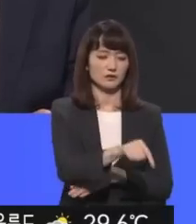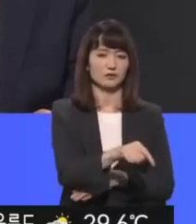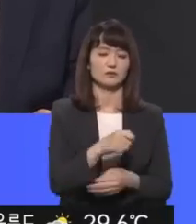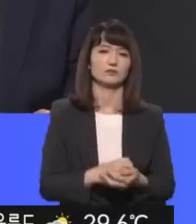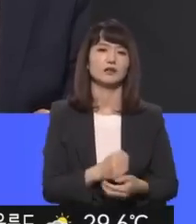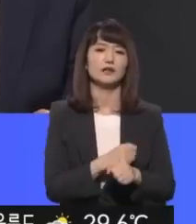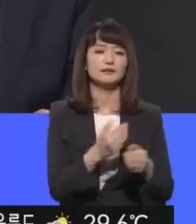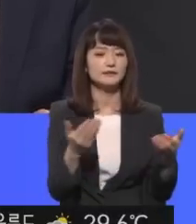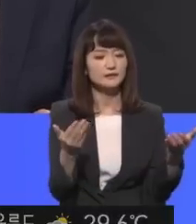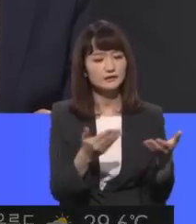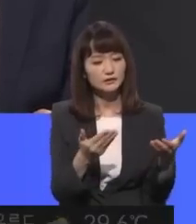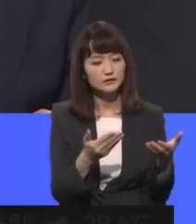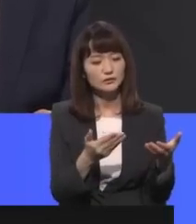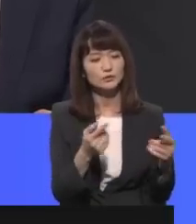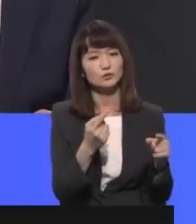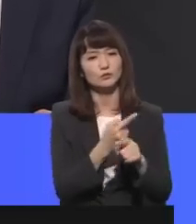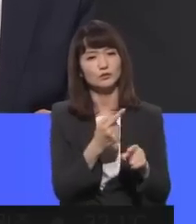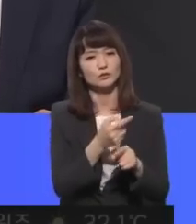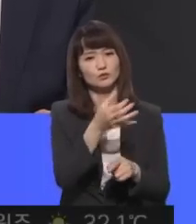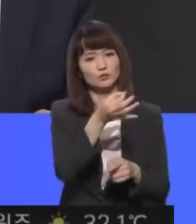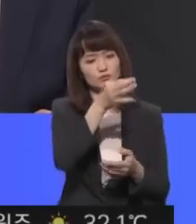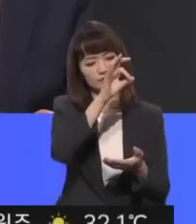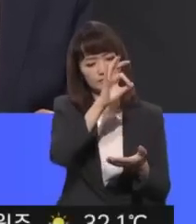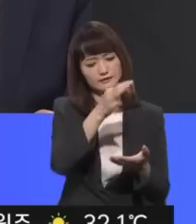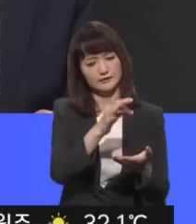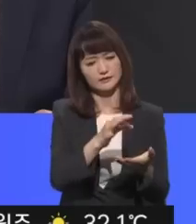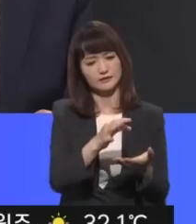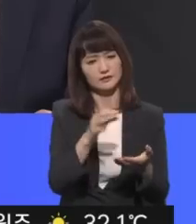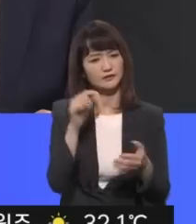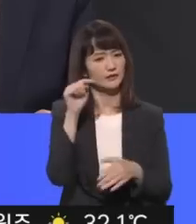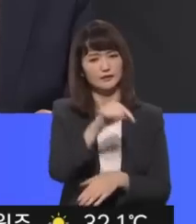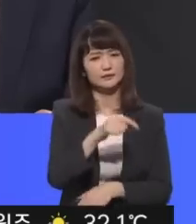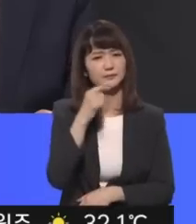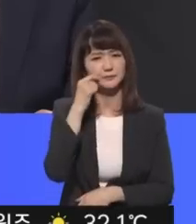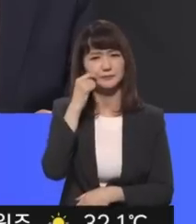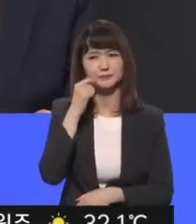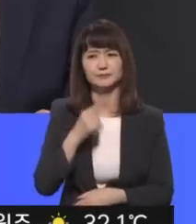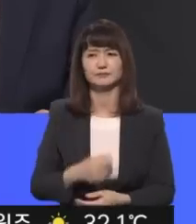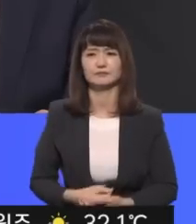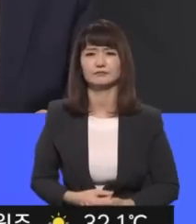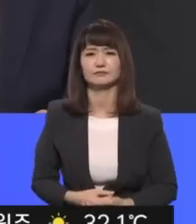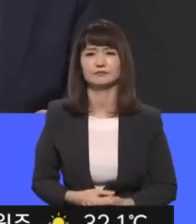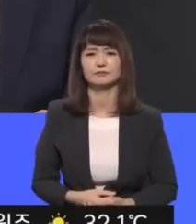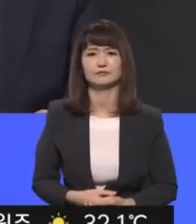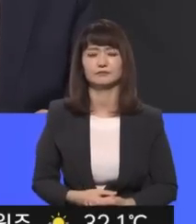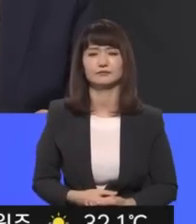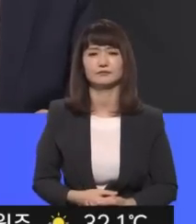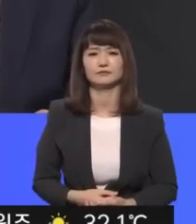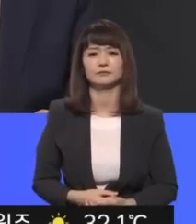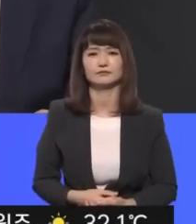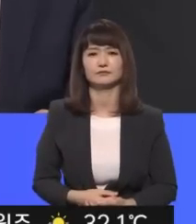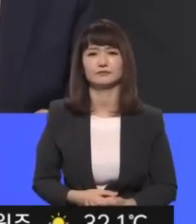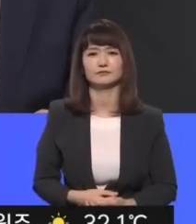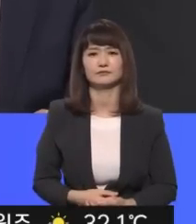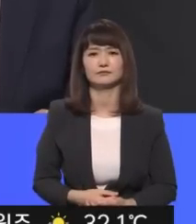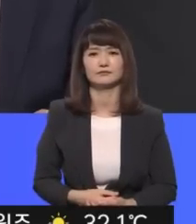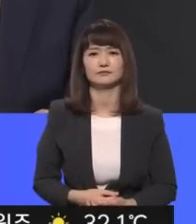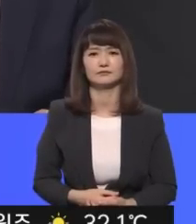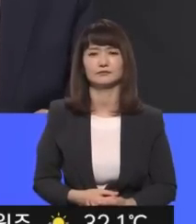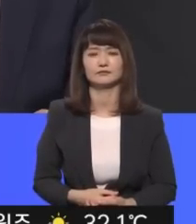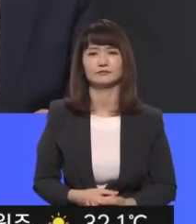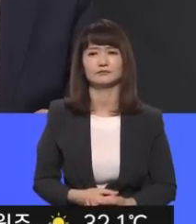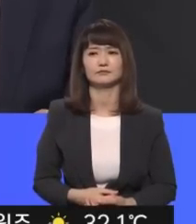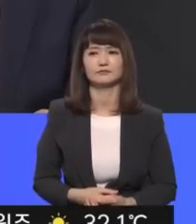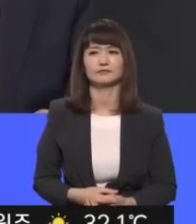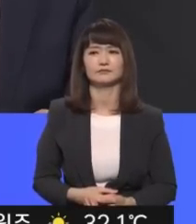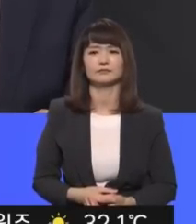다르니 내려 가고 싶어도 못 갑니다 현실성있는 얘기를 주셨습니다 그 다음에 맨 끝이